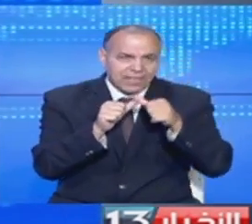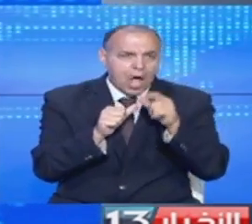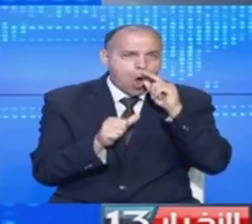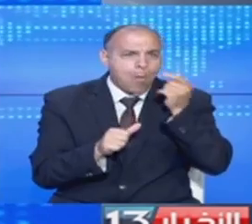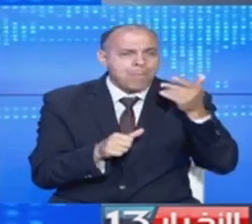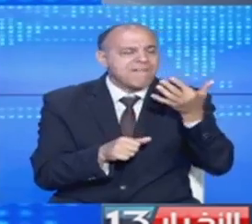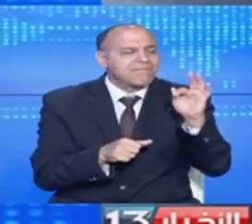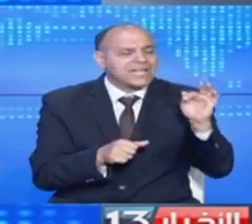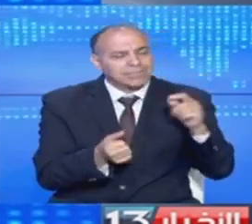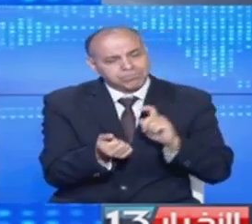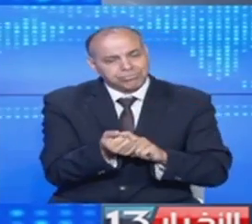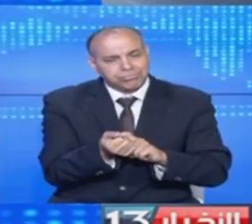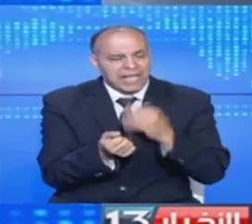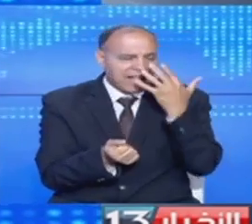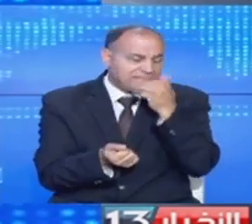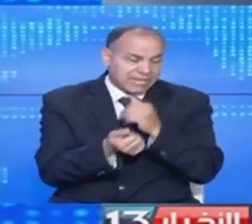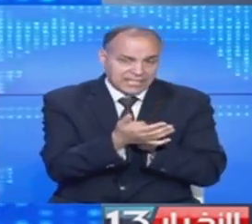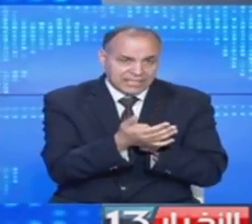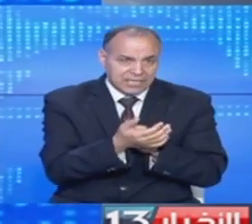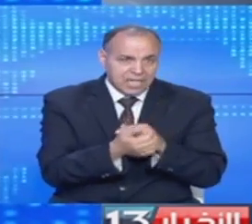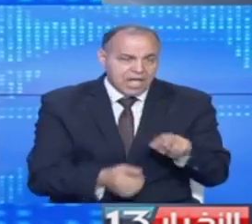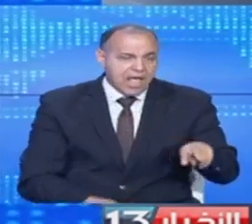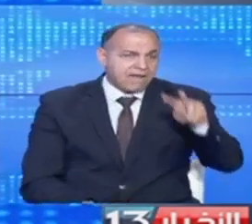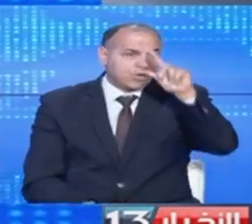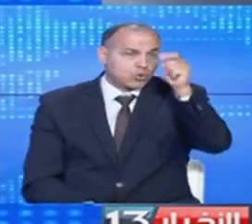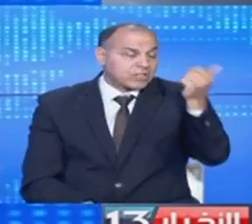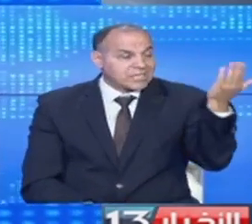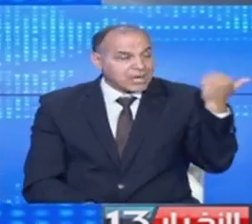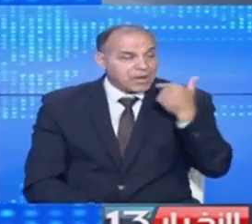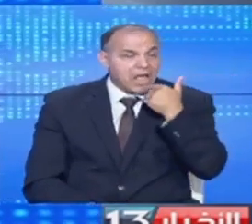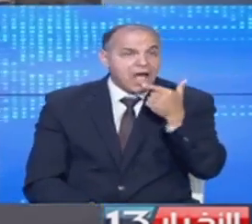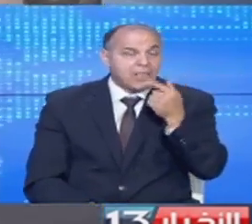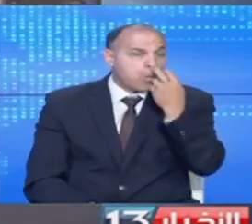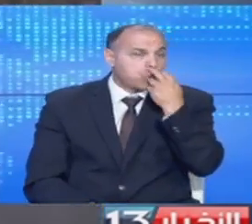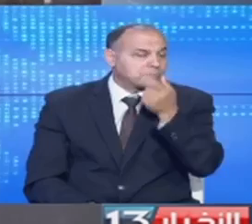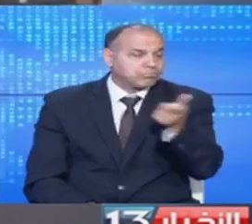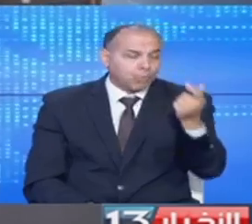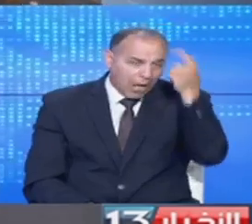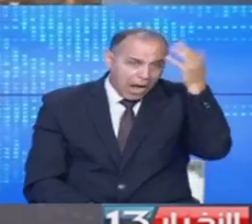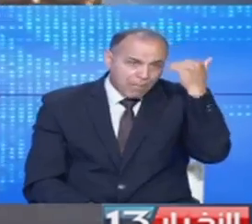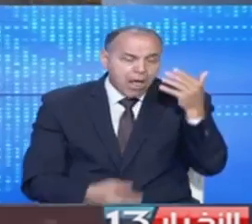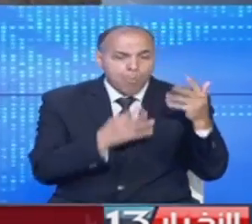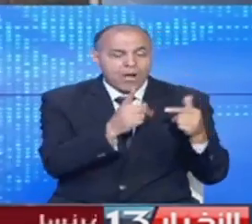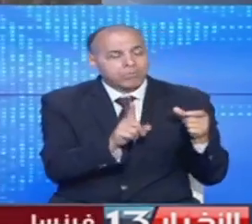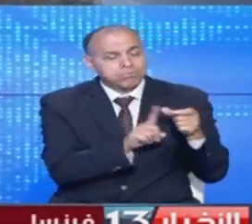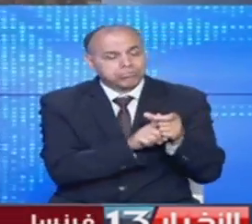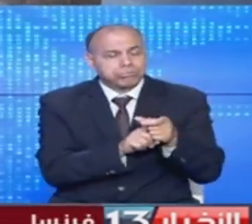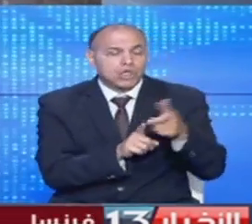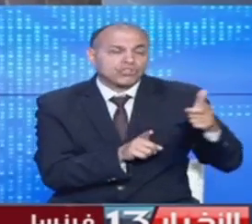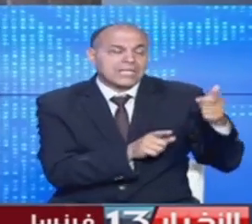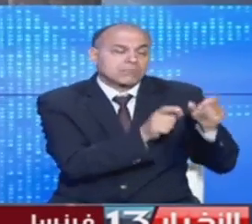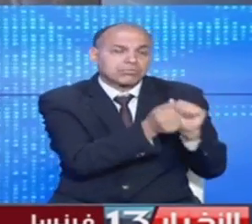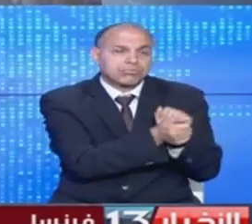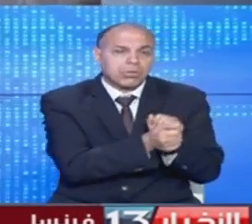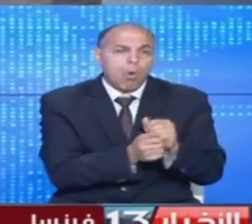رجل فرنسي من أصول إفريقية عام 2016 على أيدي الشرطة والمطالبة بمحاسبة قتلته،